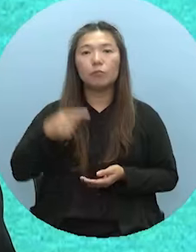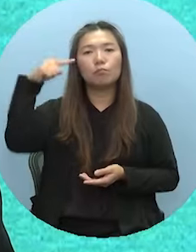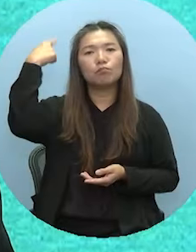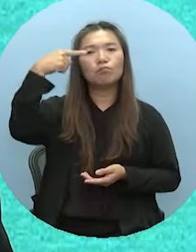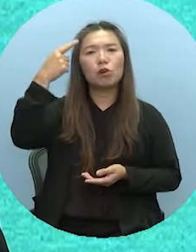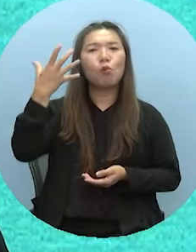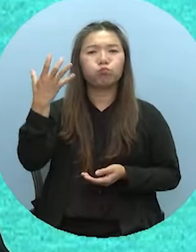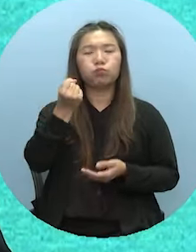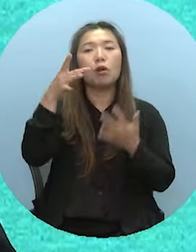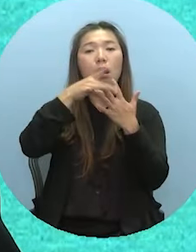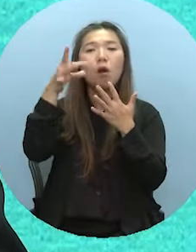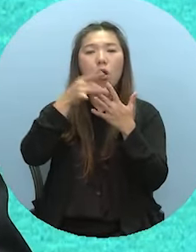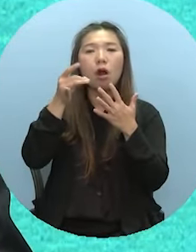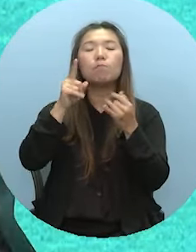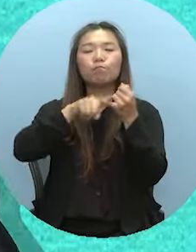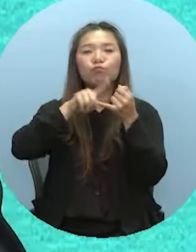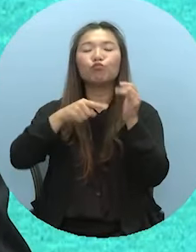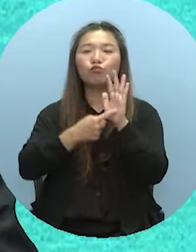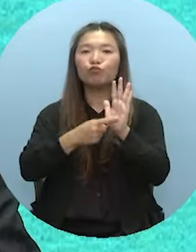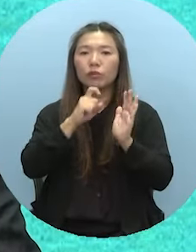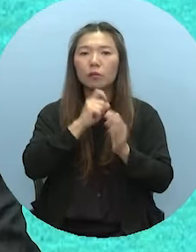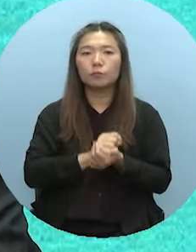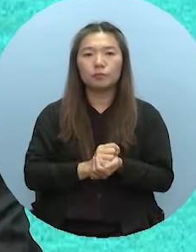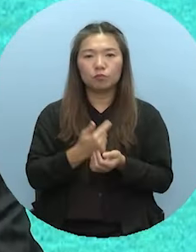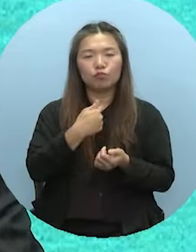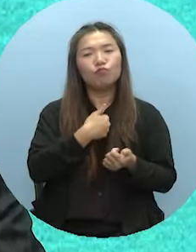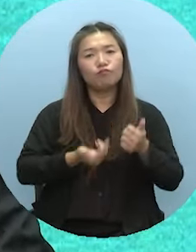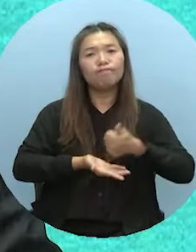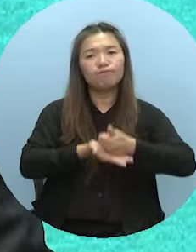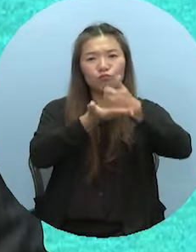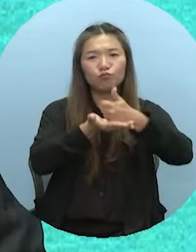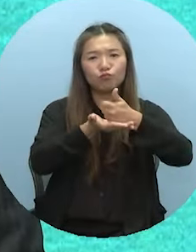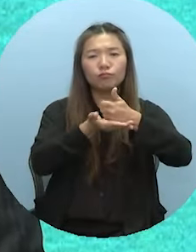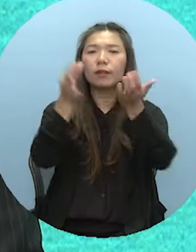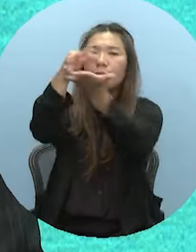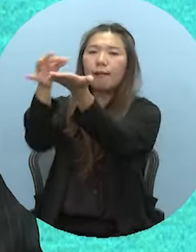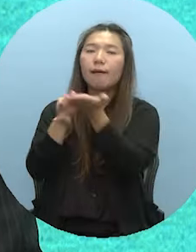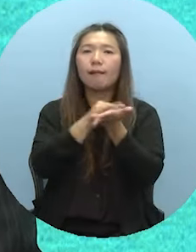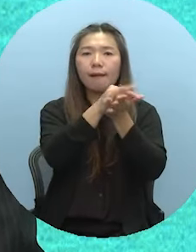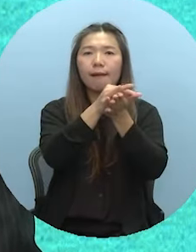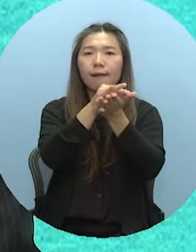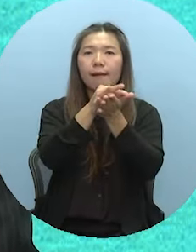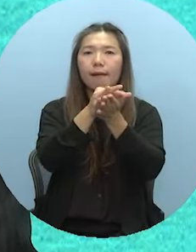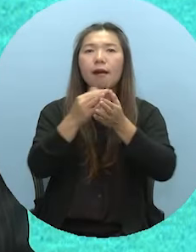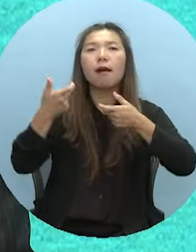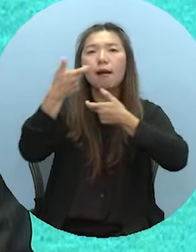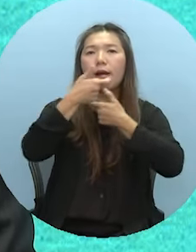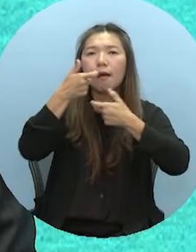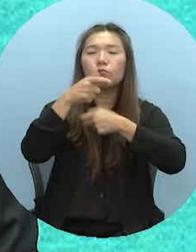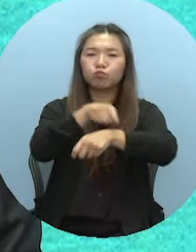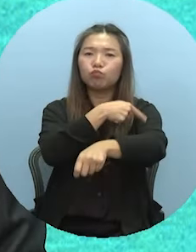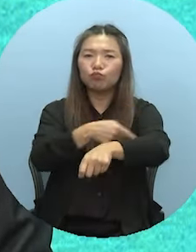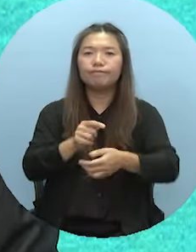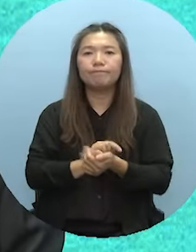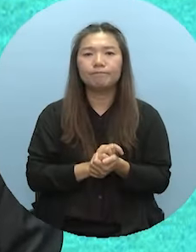美國選舉啦，結果已經有啦。我哋係重視同任何地方嘅經貿關係